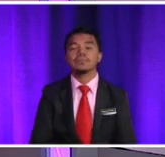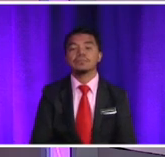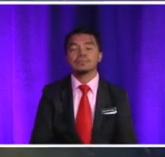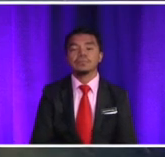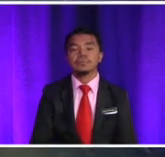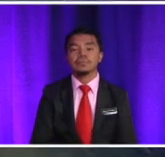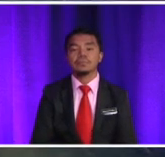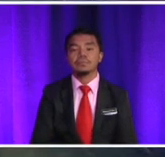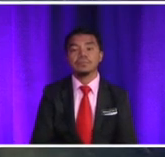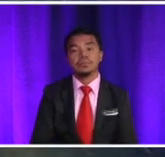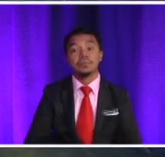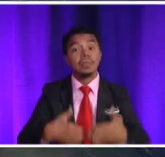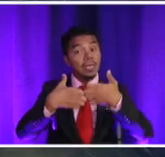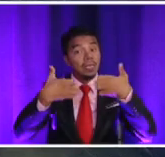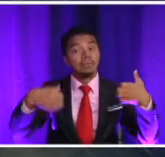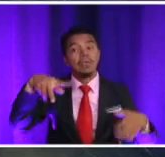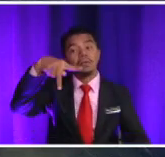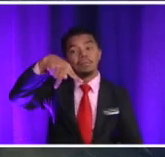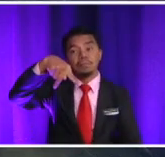barang-barang kita lebih